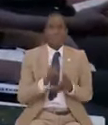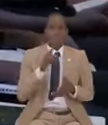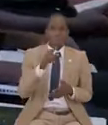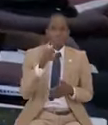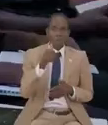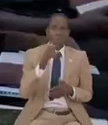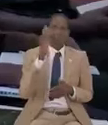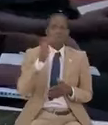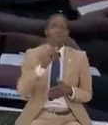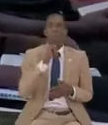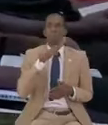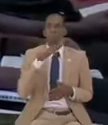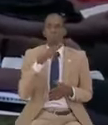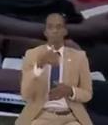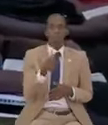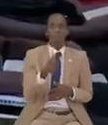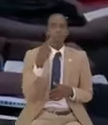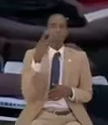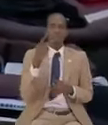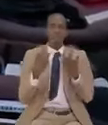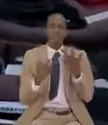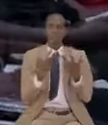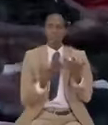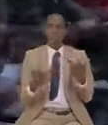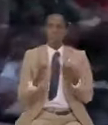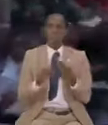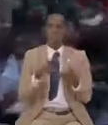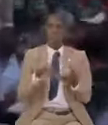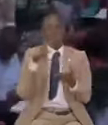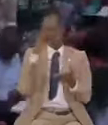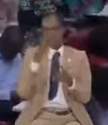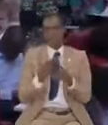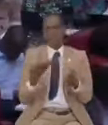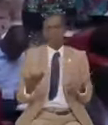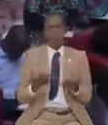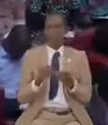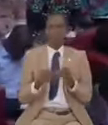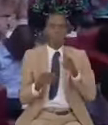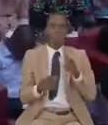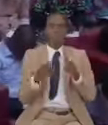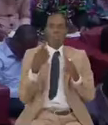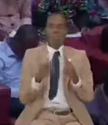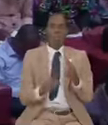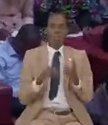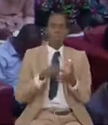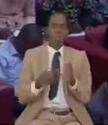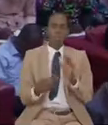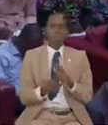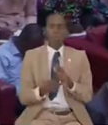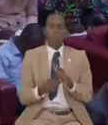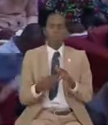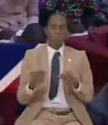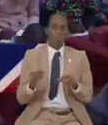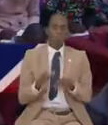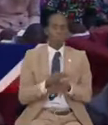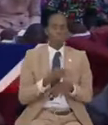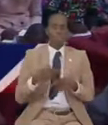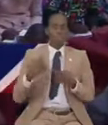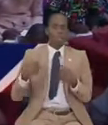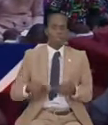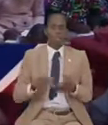nous allons voir trois sessions ici première partie ici le cœur déterminé purifier de tout